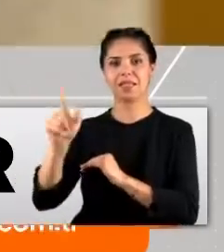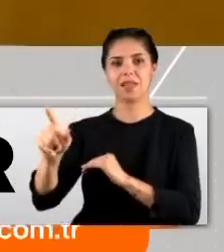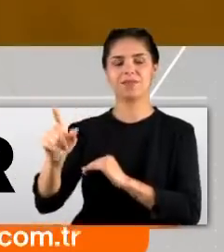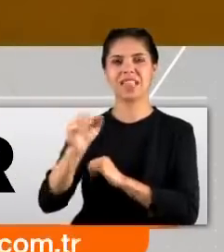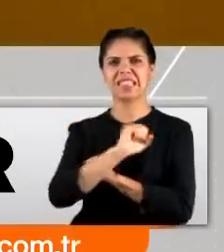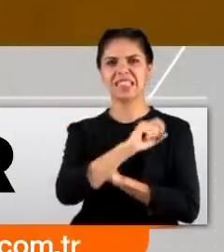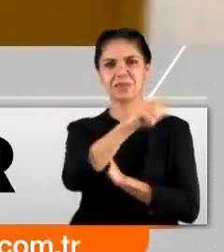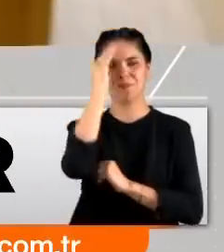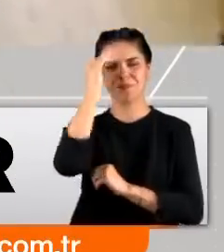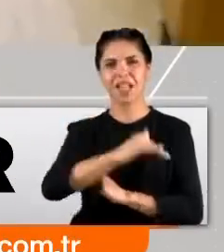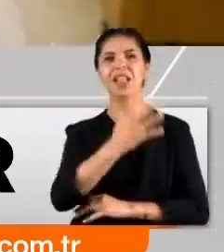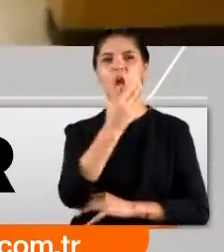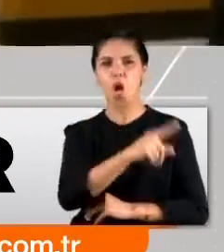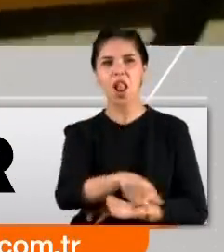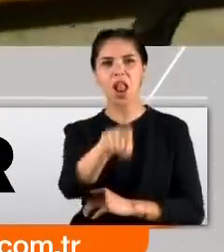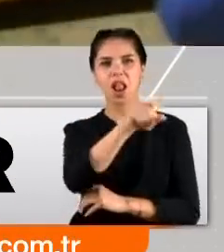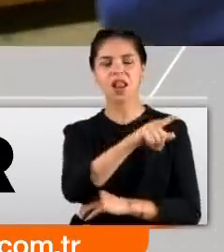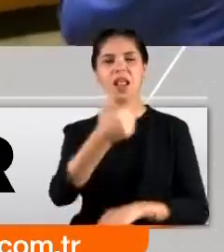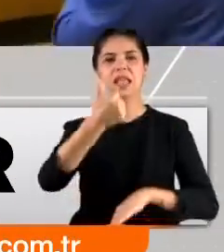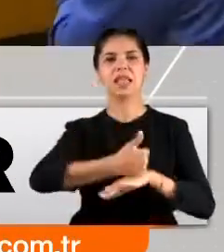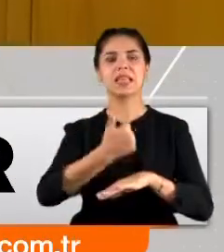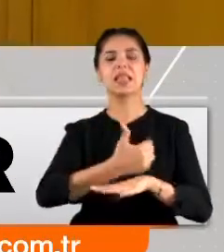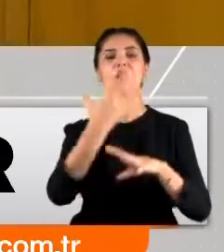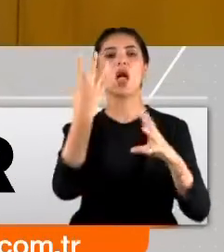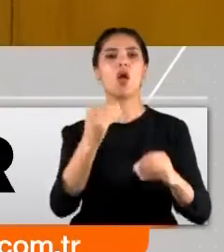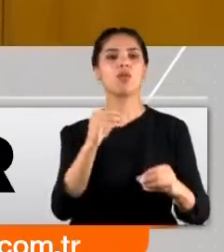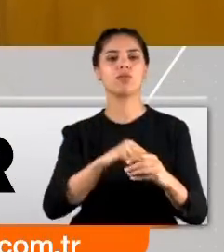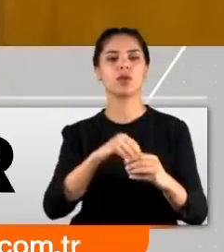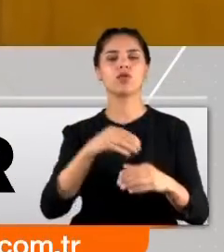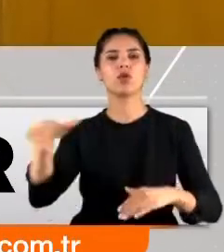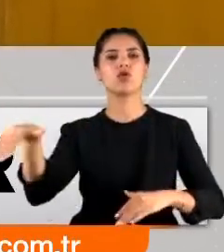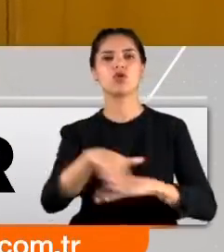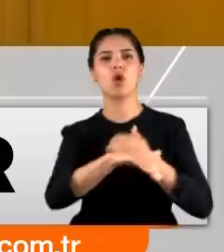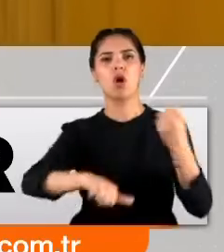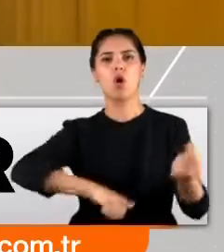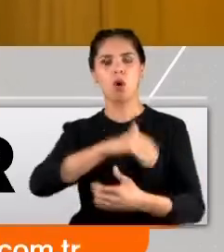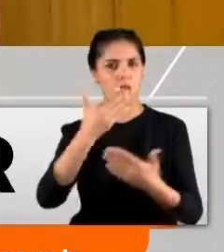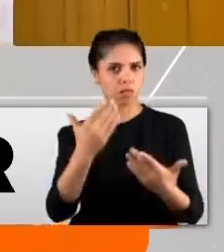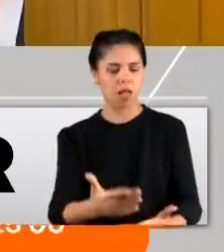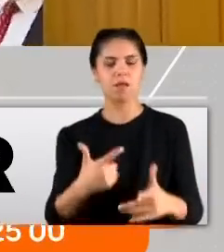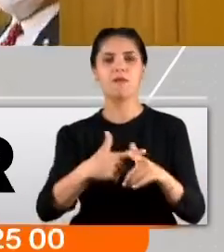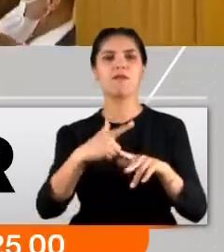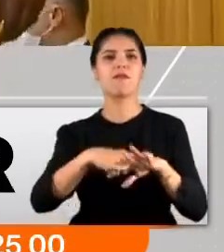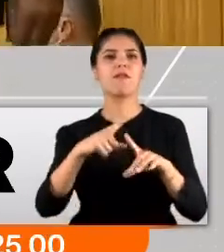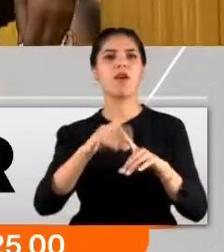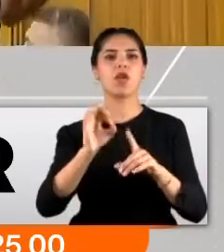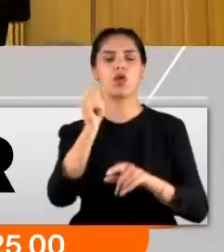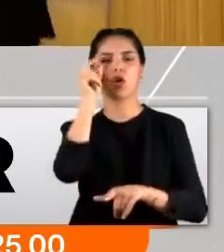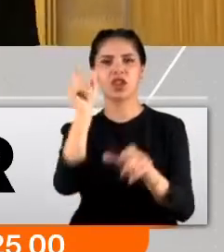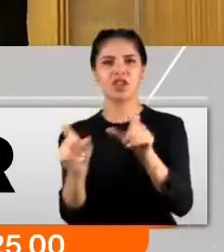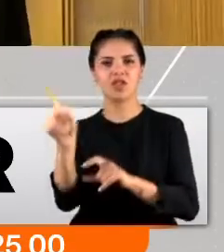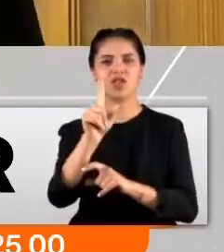tokat yiyenler maalesef iktidara gelmek için sokak olaylarından hatta FETÖ'cü alçaklardan